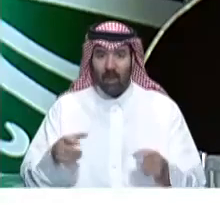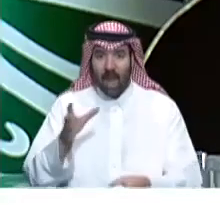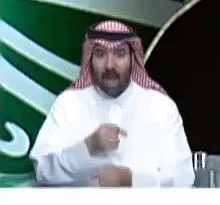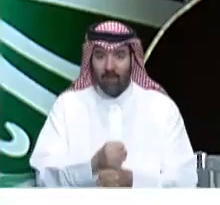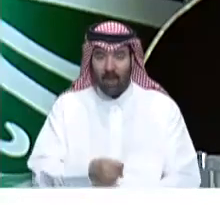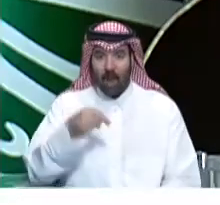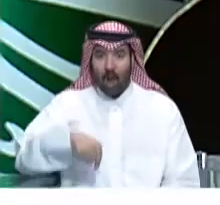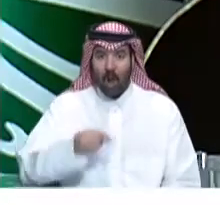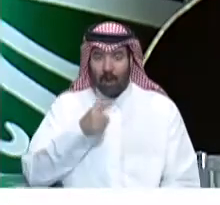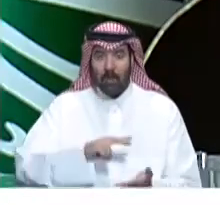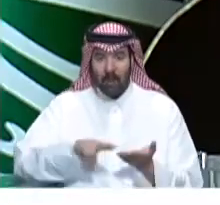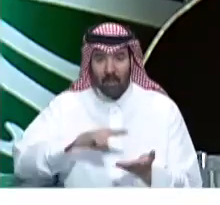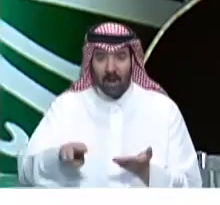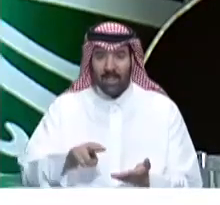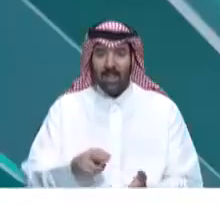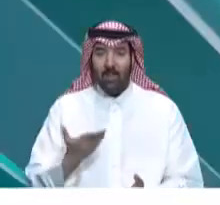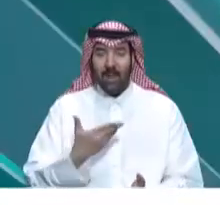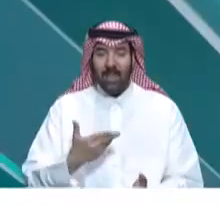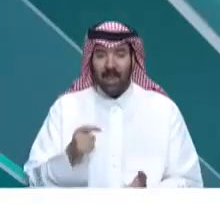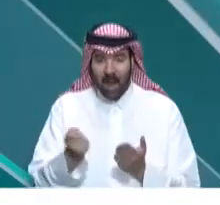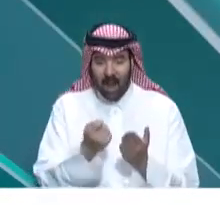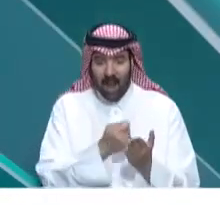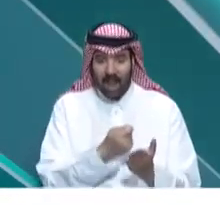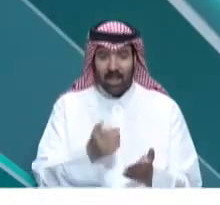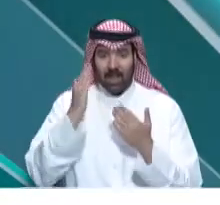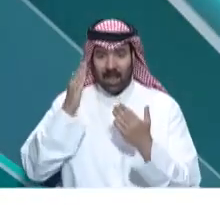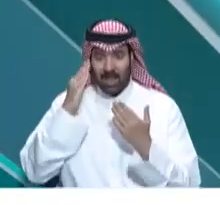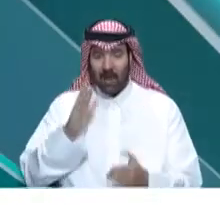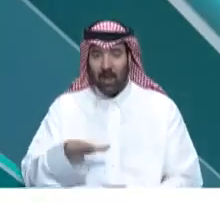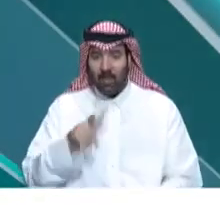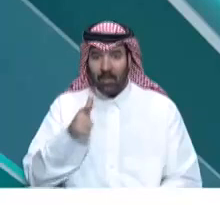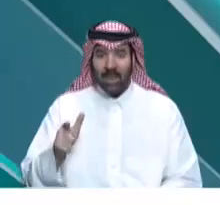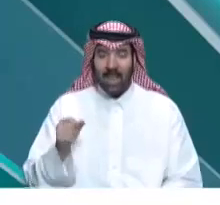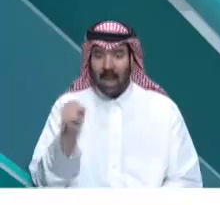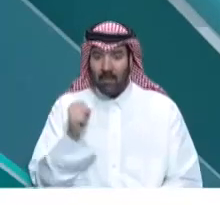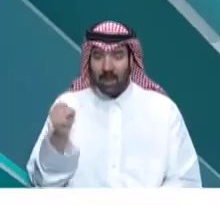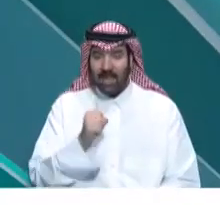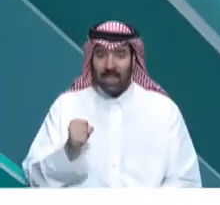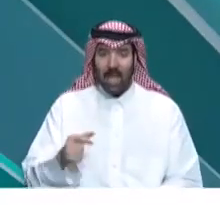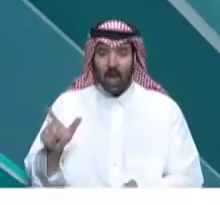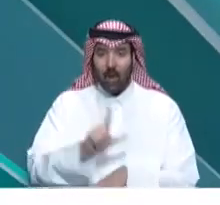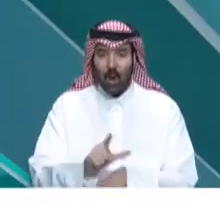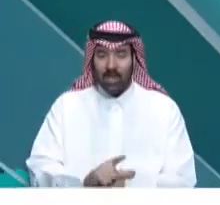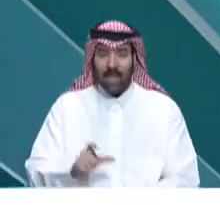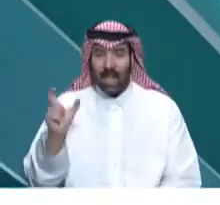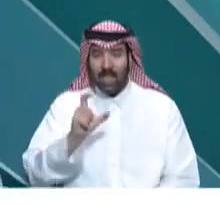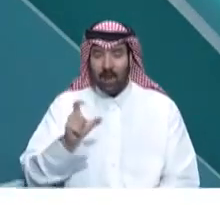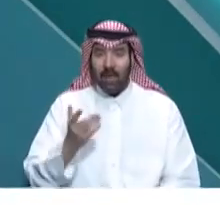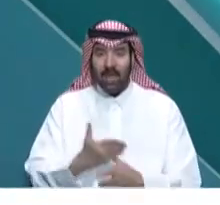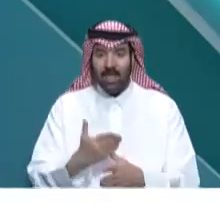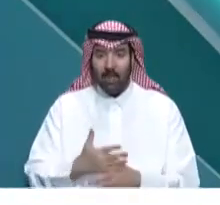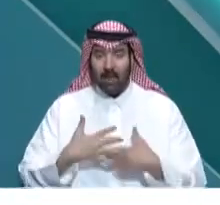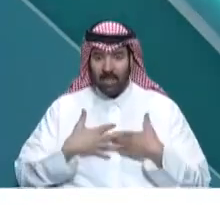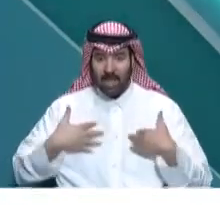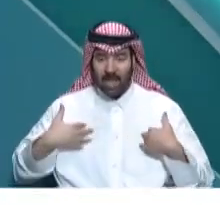آل سعود ولي العهد رئيس مجلس الوزراء ببرقيات تهنئة إلى قادة الدول الإسلامية بهذه المناسبة